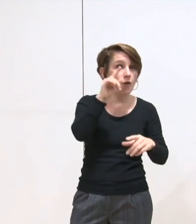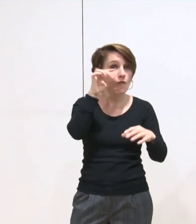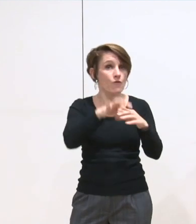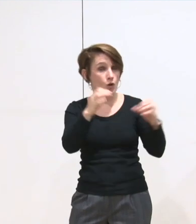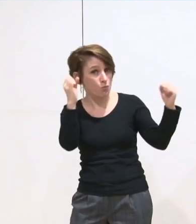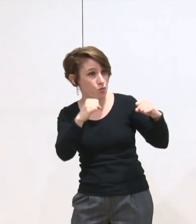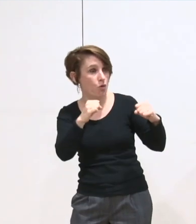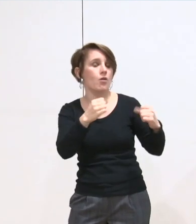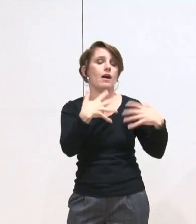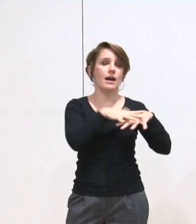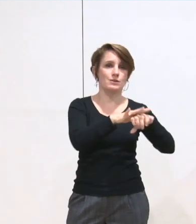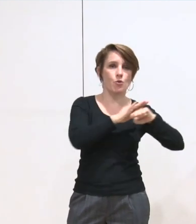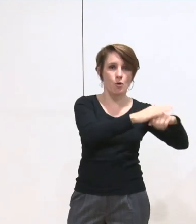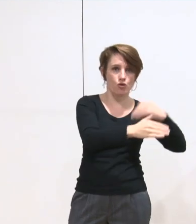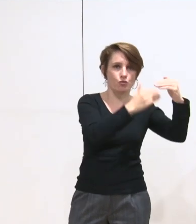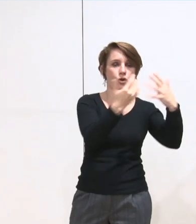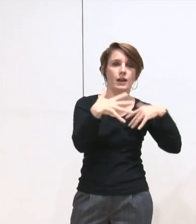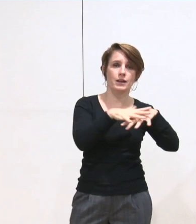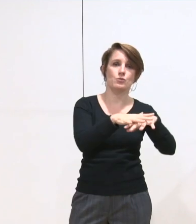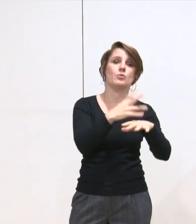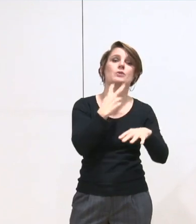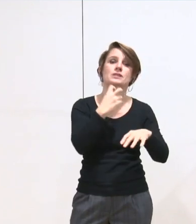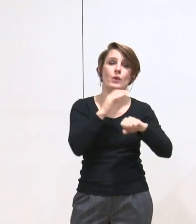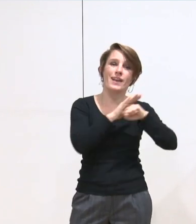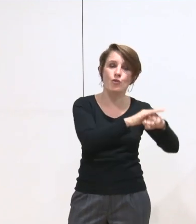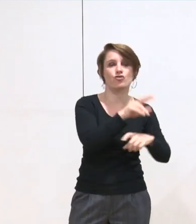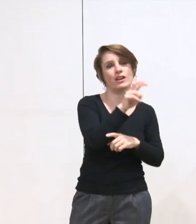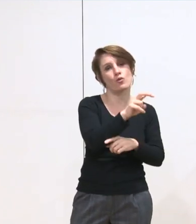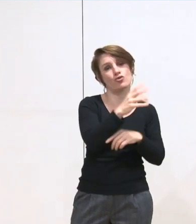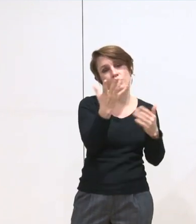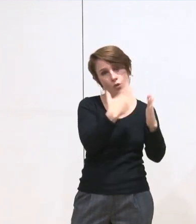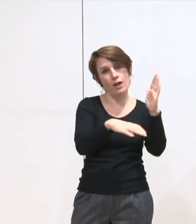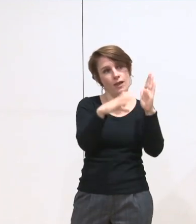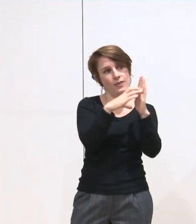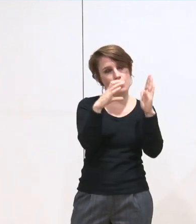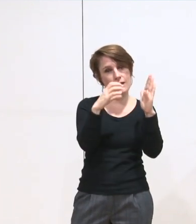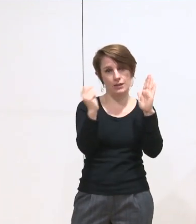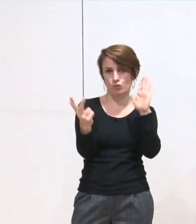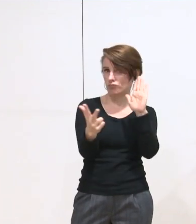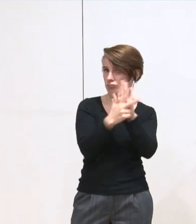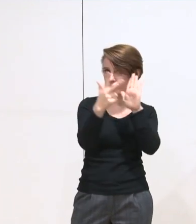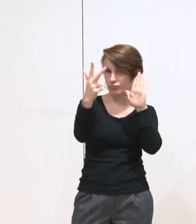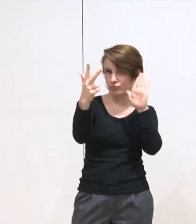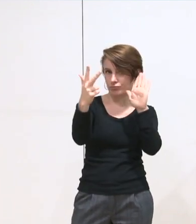et de progrès. Le Rassemblement citoyen de la gauche et des écologistes. Délibération donc adoptée.